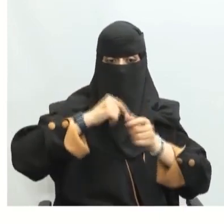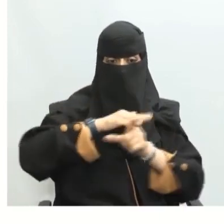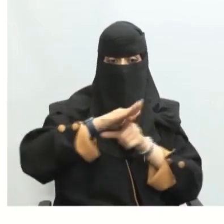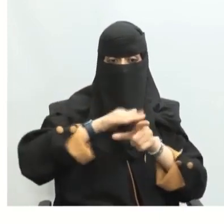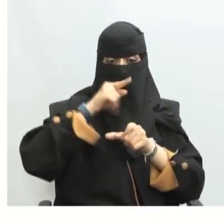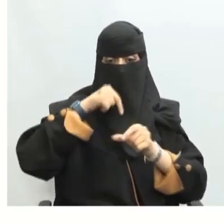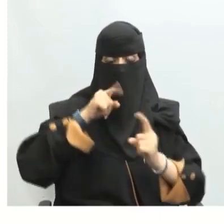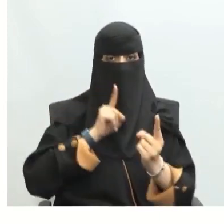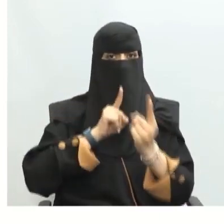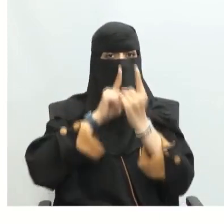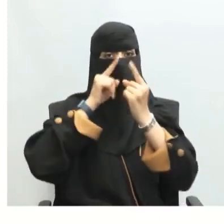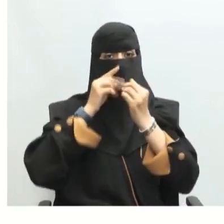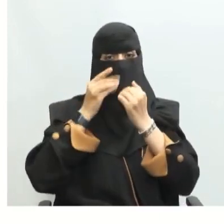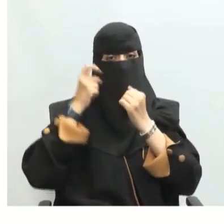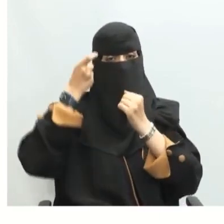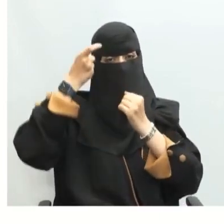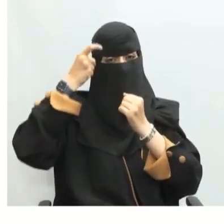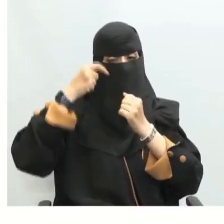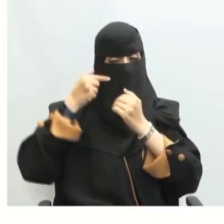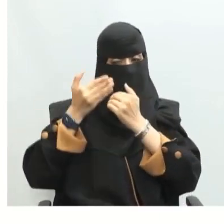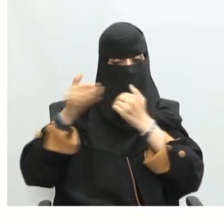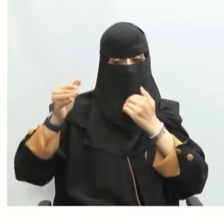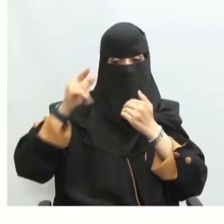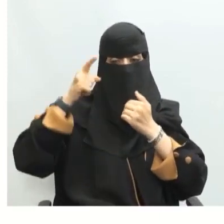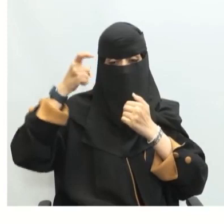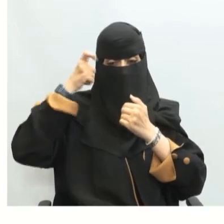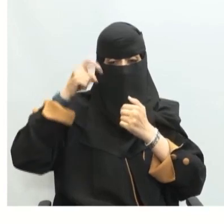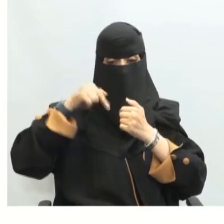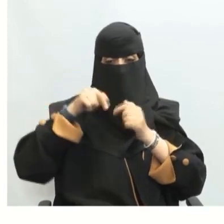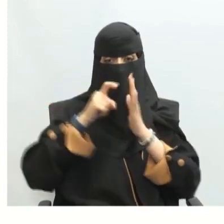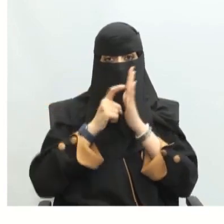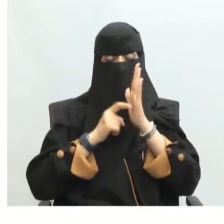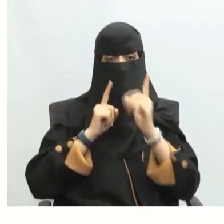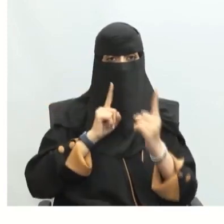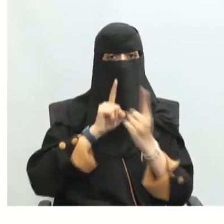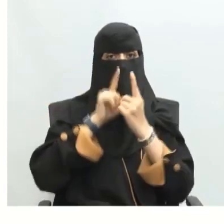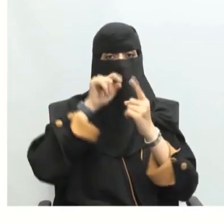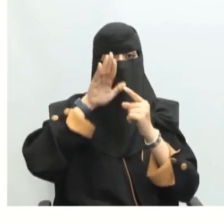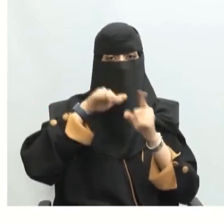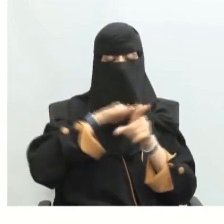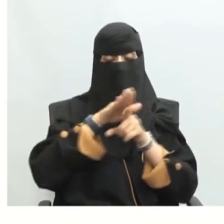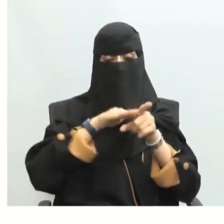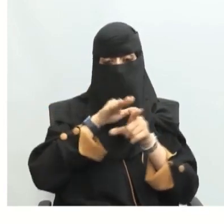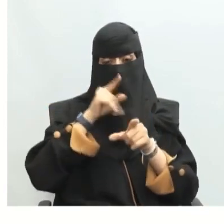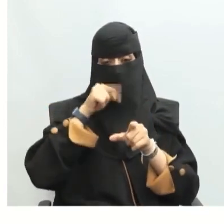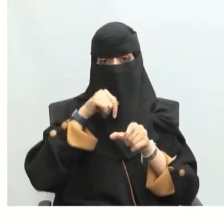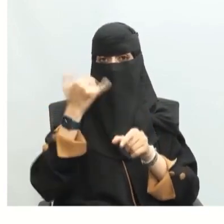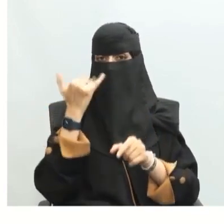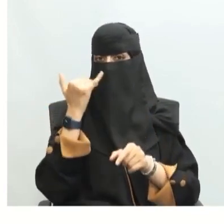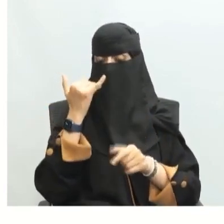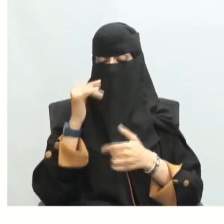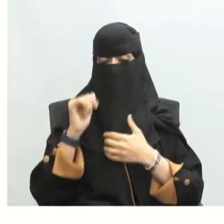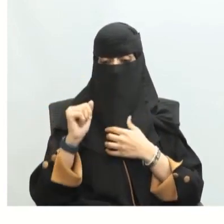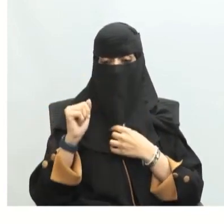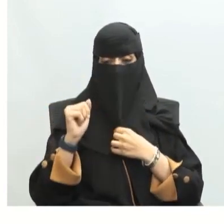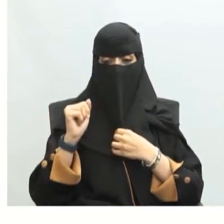والانتماء الوطني والبعد عن التطرف بتنظيم لقاءات وطنيه لمن